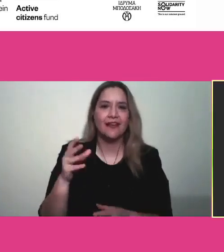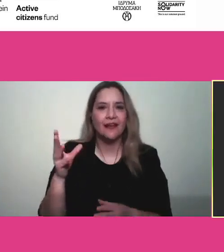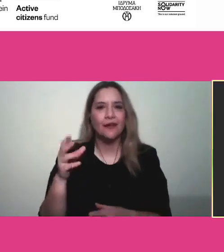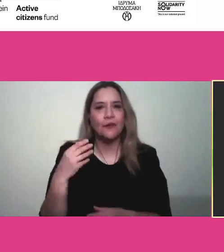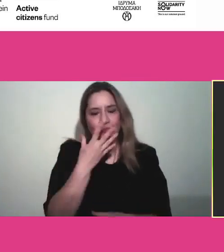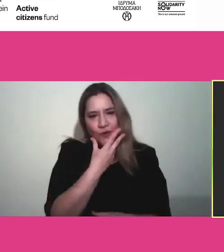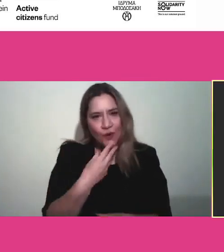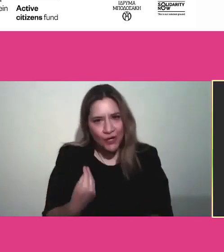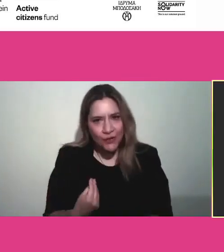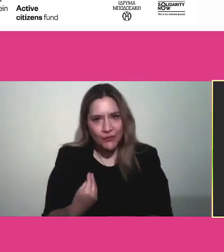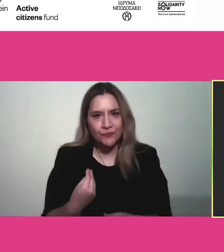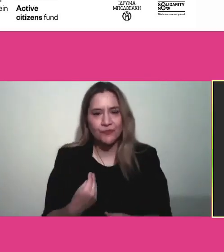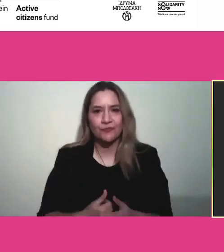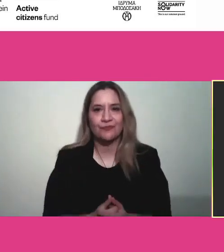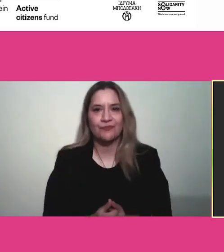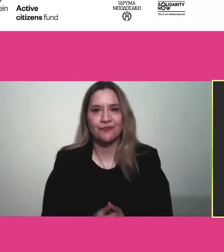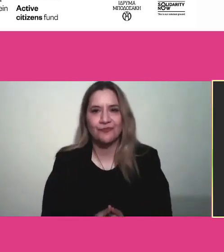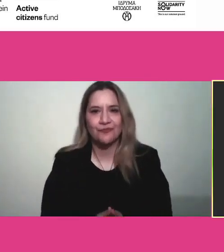ωραίο.